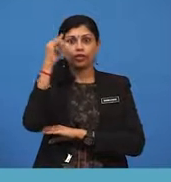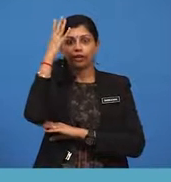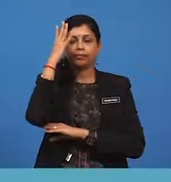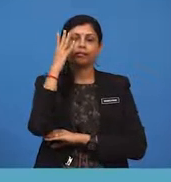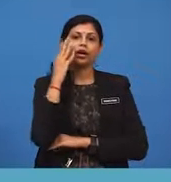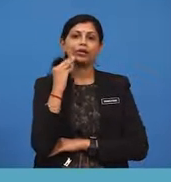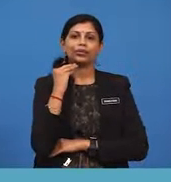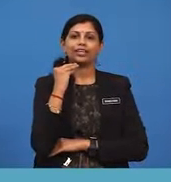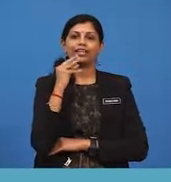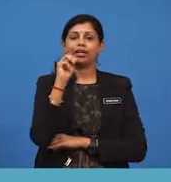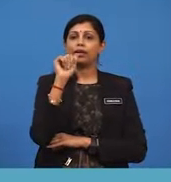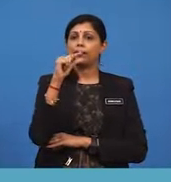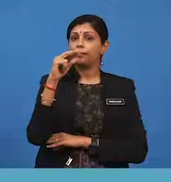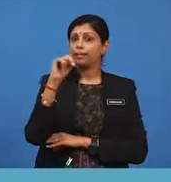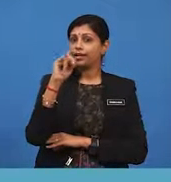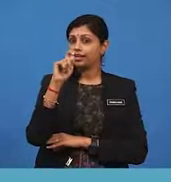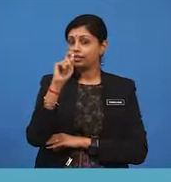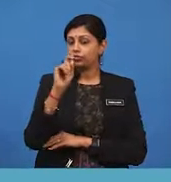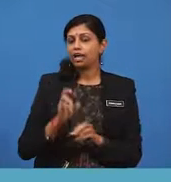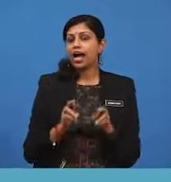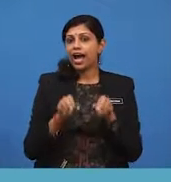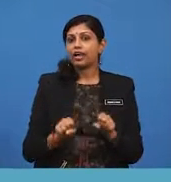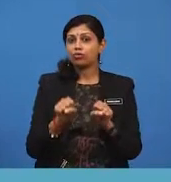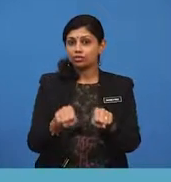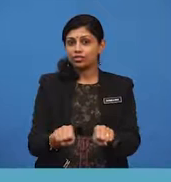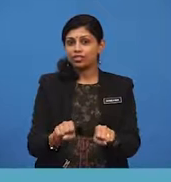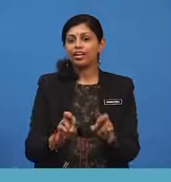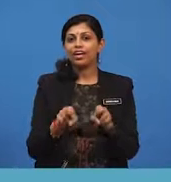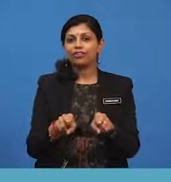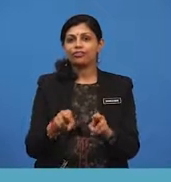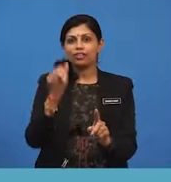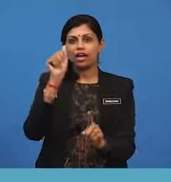mempengaruhi magnitud arus aruhan.